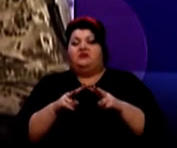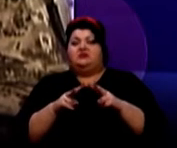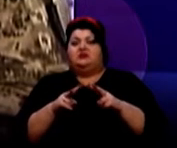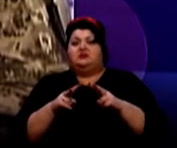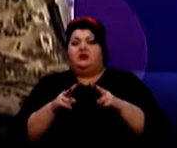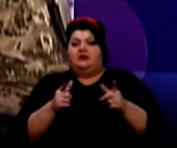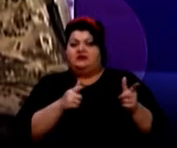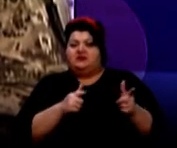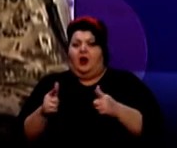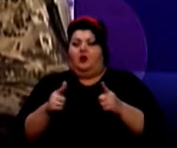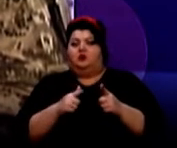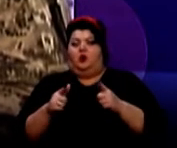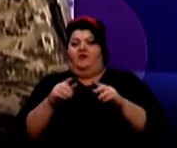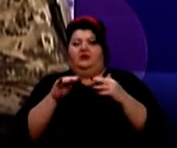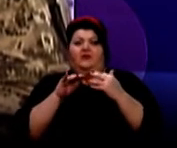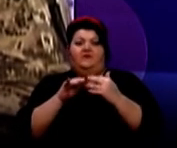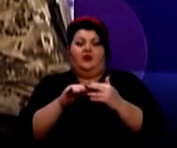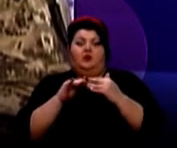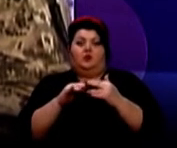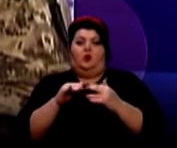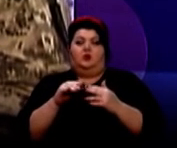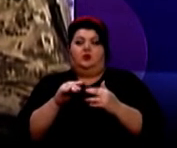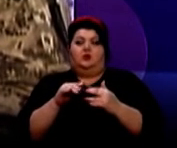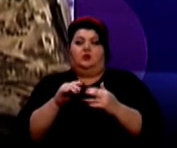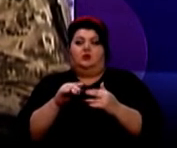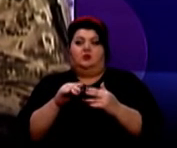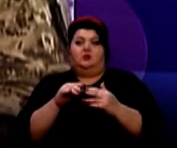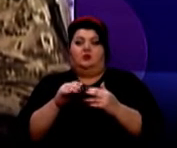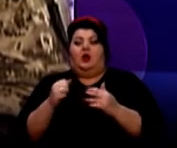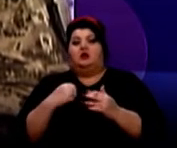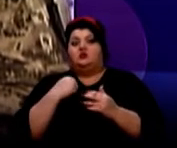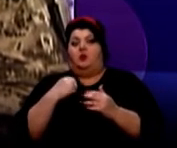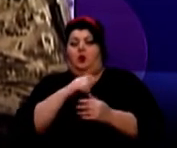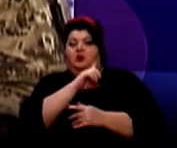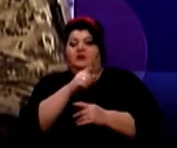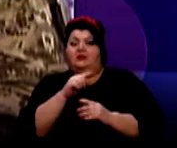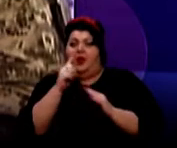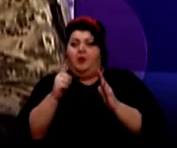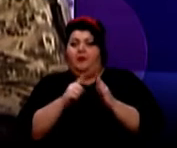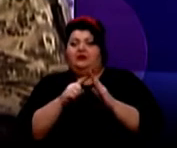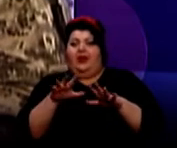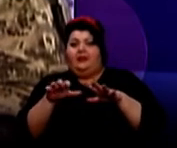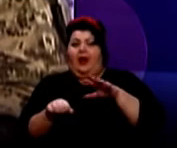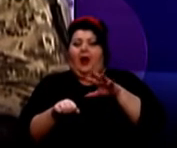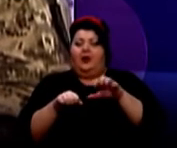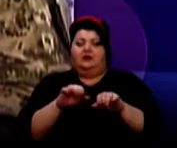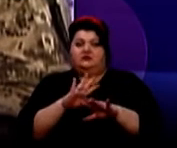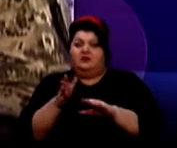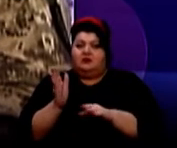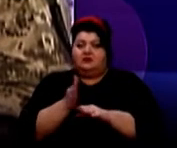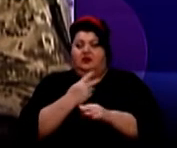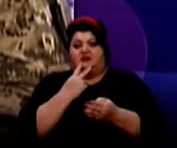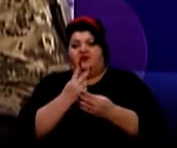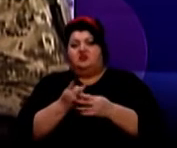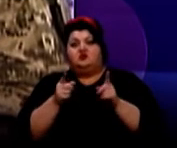загартовані війною Збройні сили. Готові, питання агресії не знято, зважуючи на ті